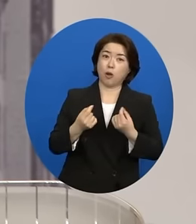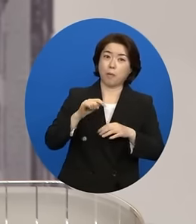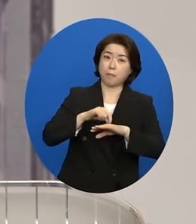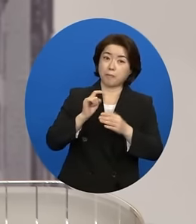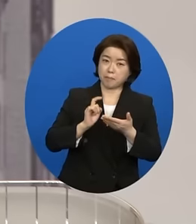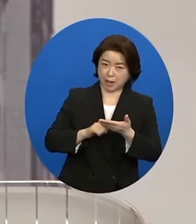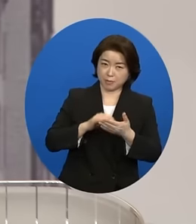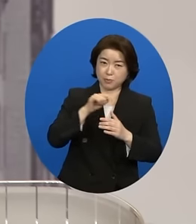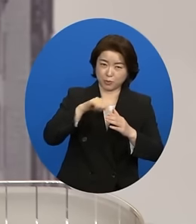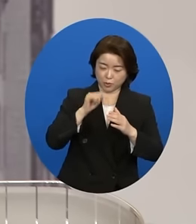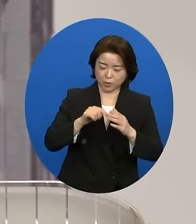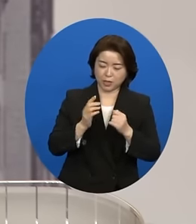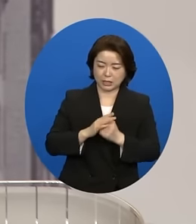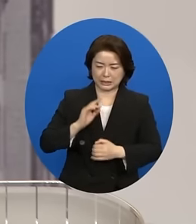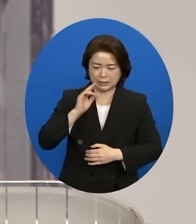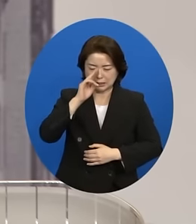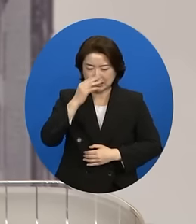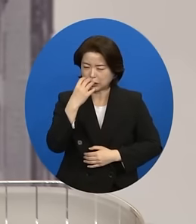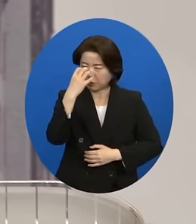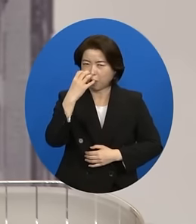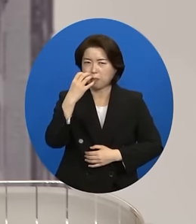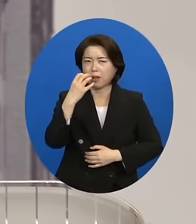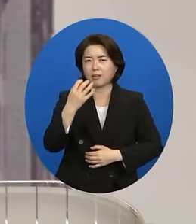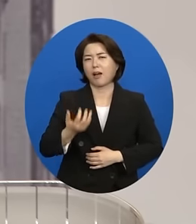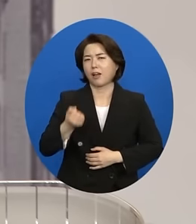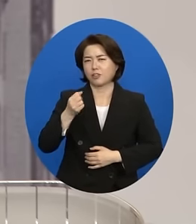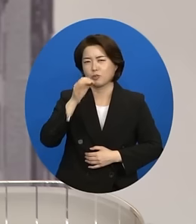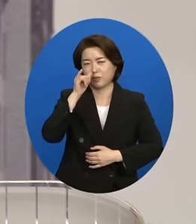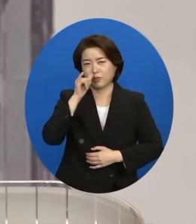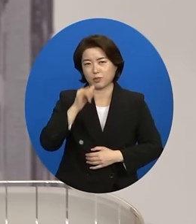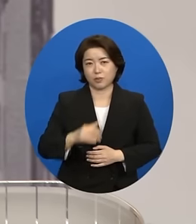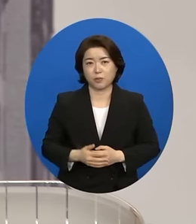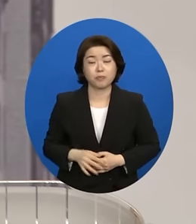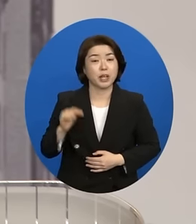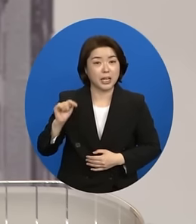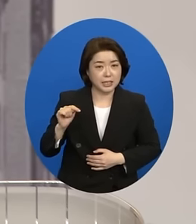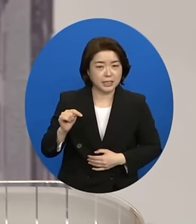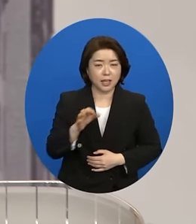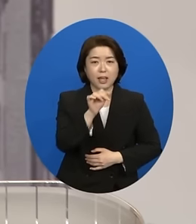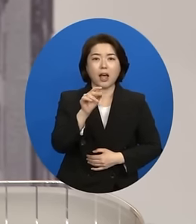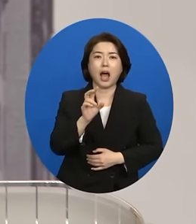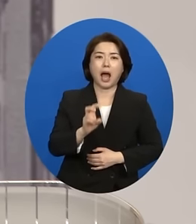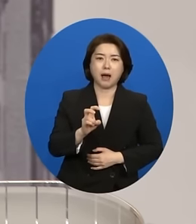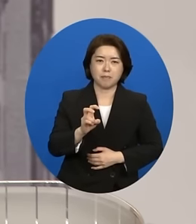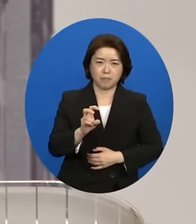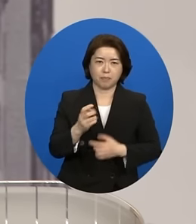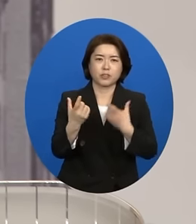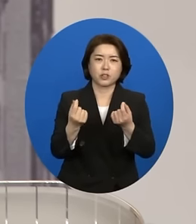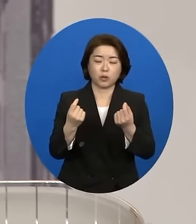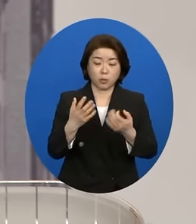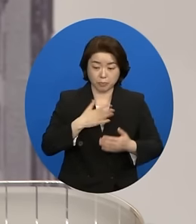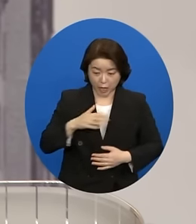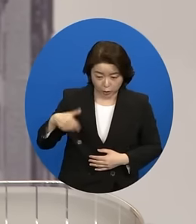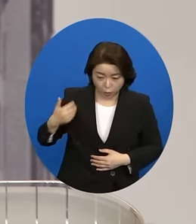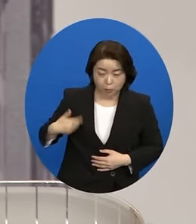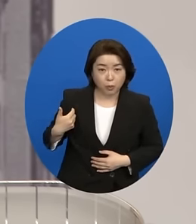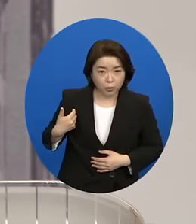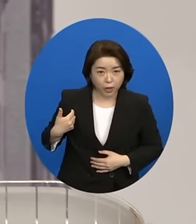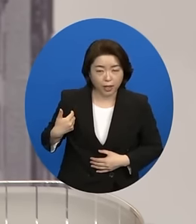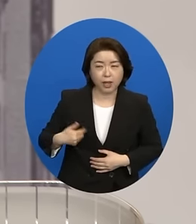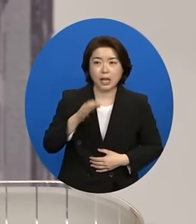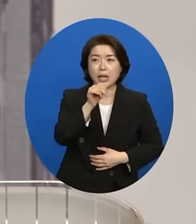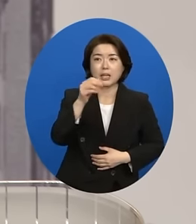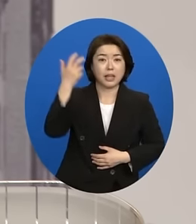시기와 교만이 우리 안에 여러분 있어요. 이게 암세포와 같이 모르게, 우리도 모르게 우리 영혼을